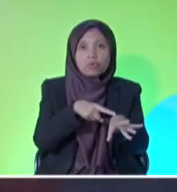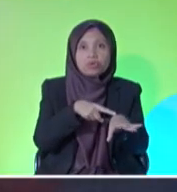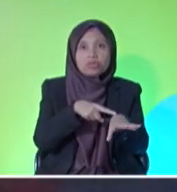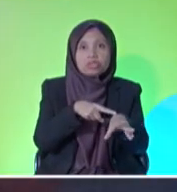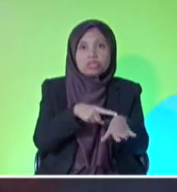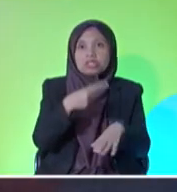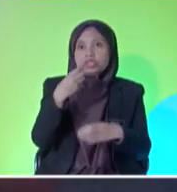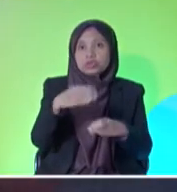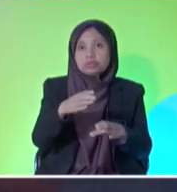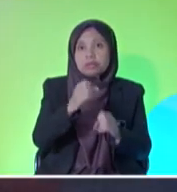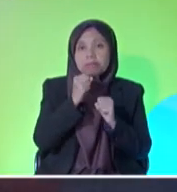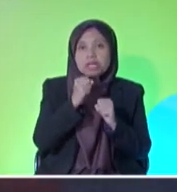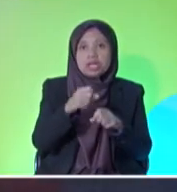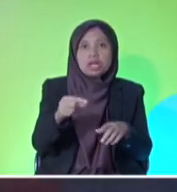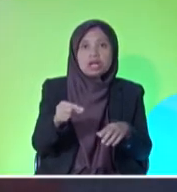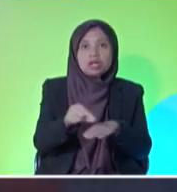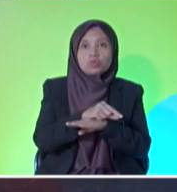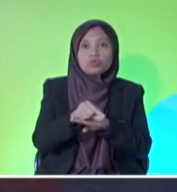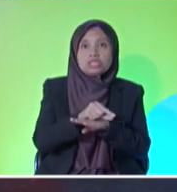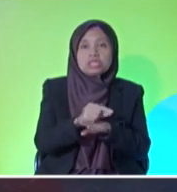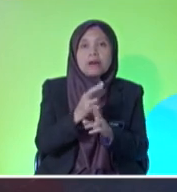atau pengguna pembaris